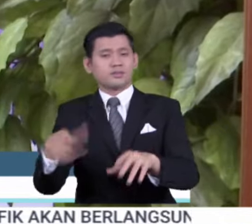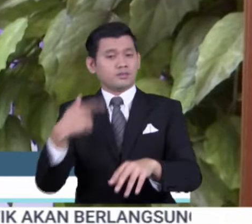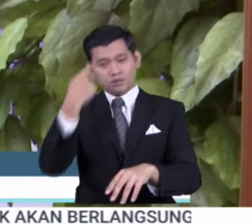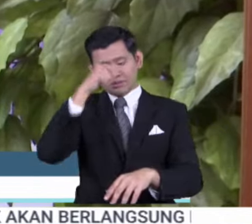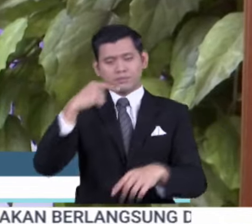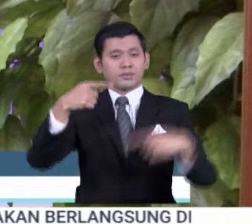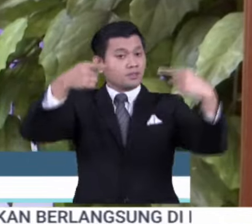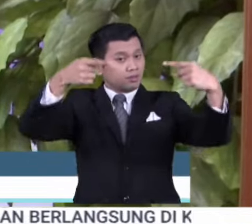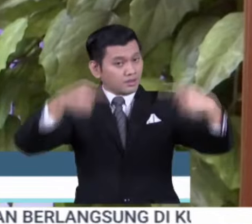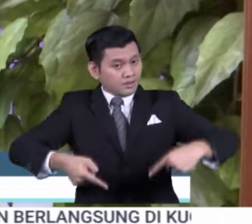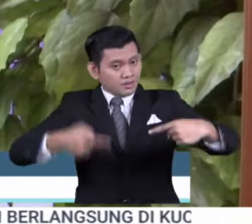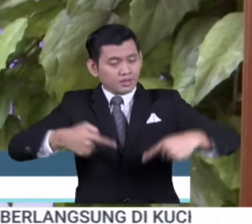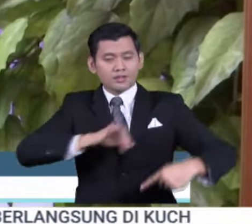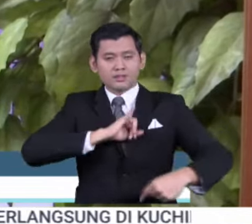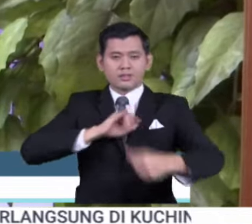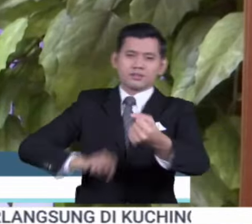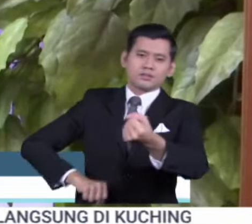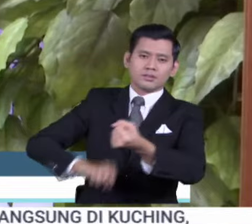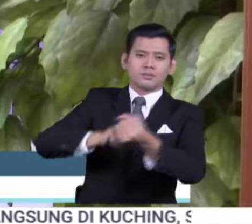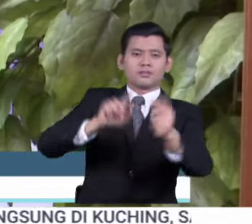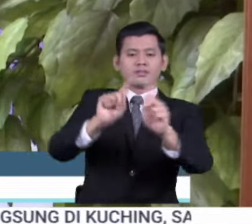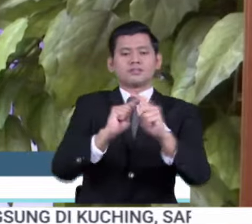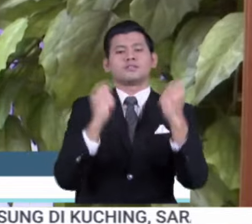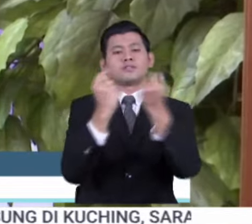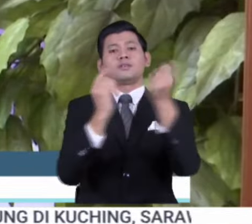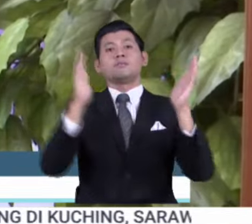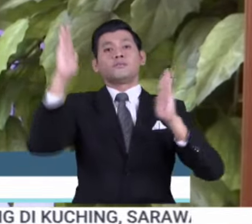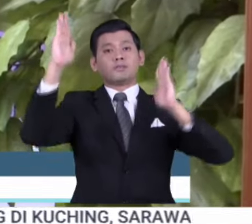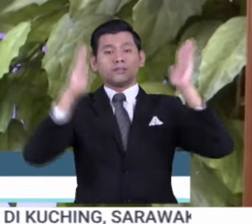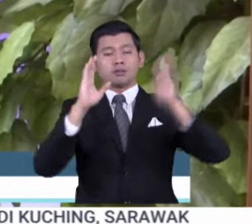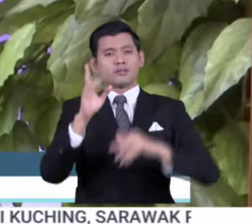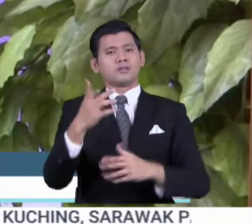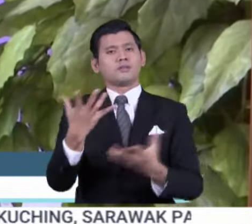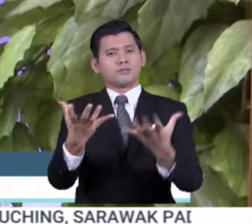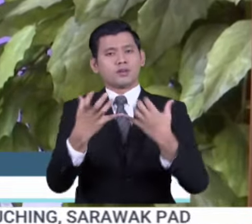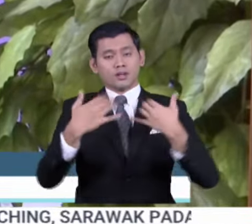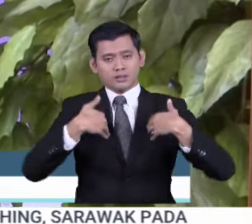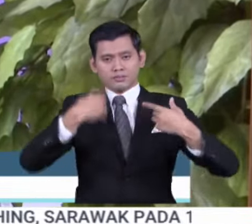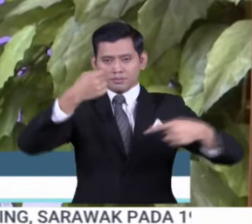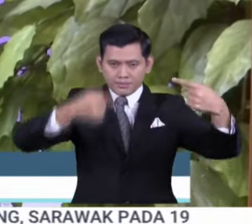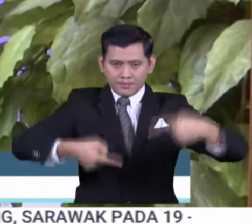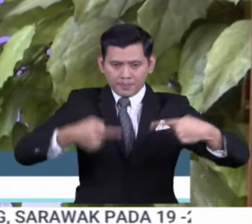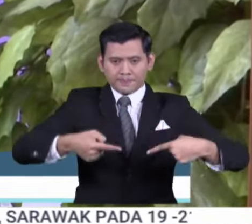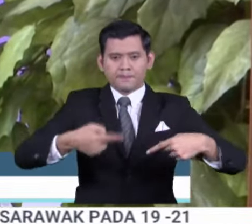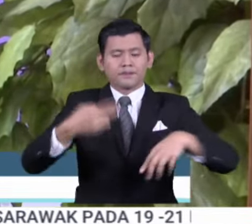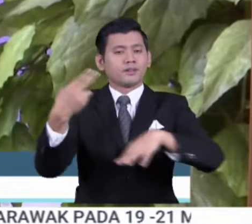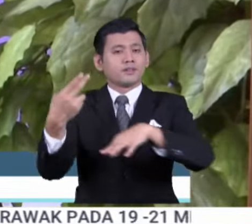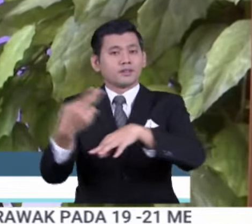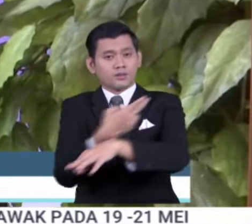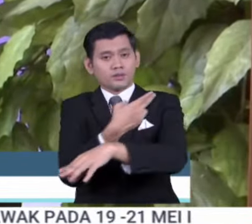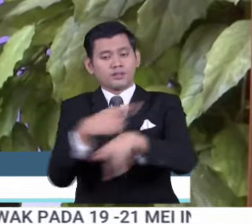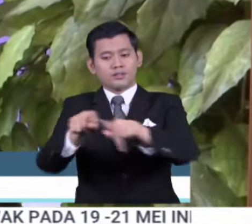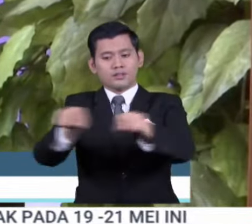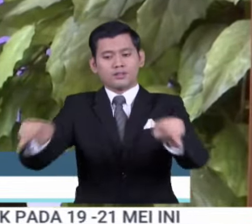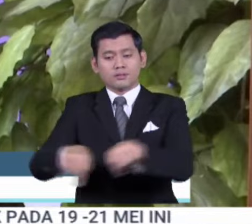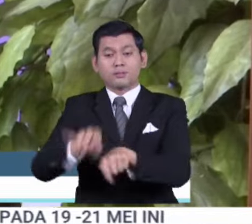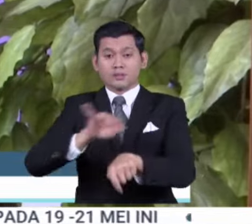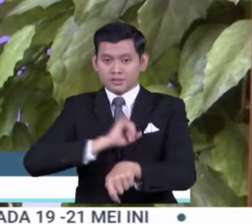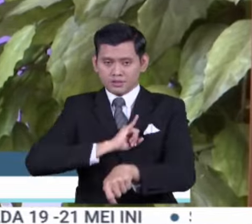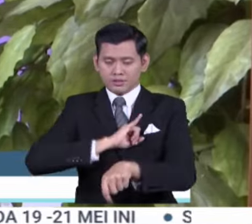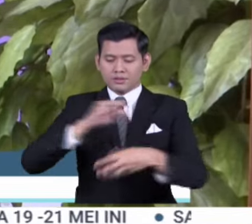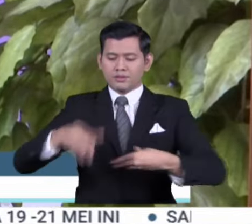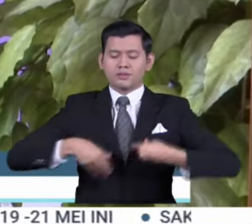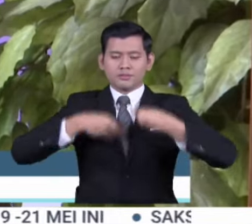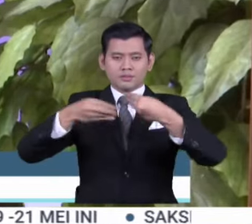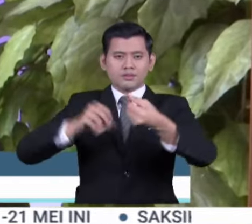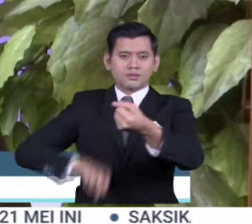untuk support macam team Malaysia ataupun siapa-siapa saja yang ada competition untuk menggunakan studio Alam. So dari situ Alam dapat menyumbang